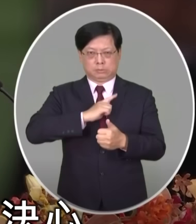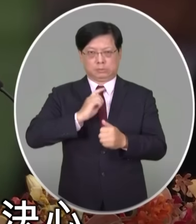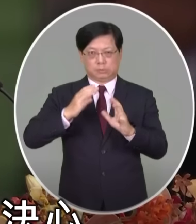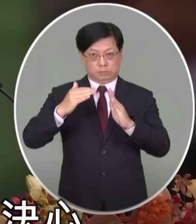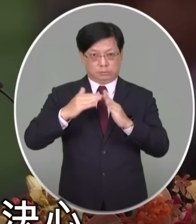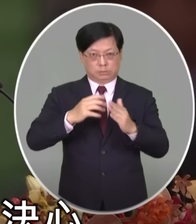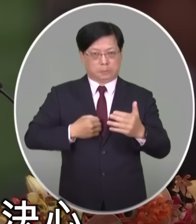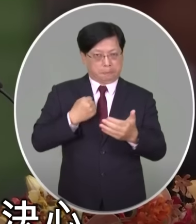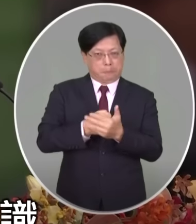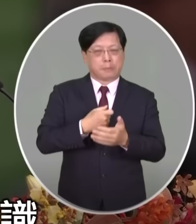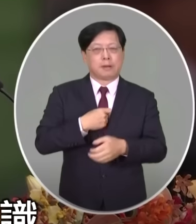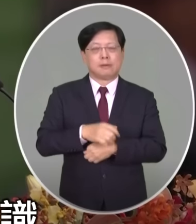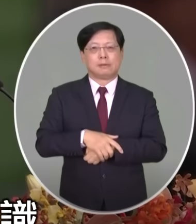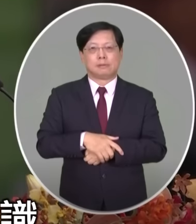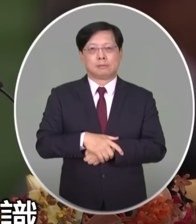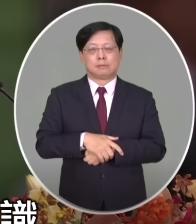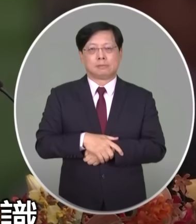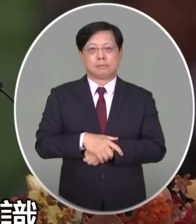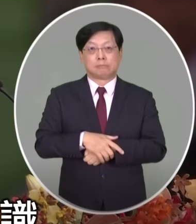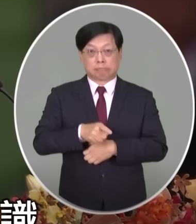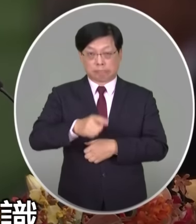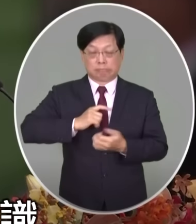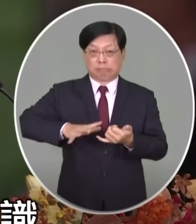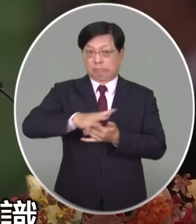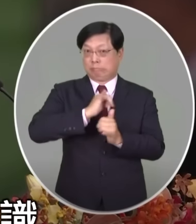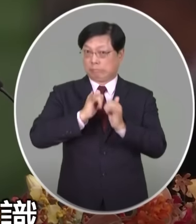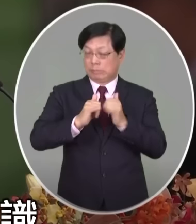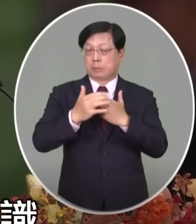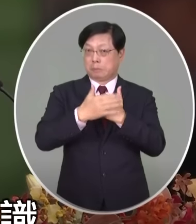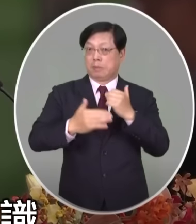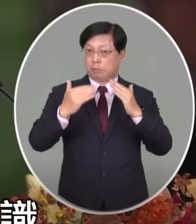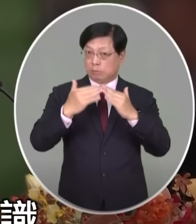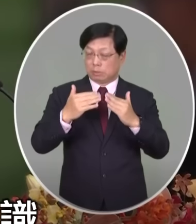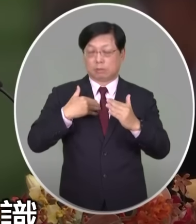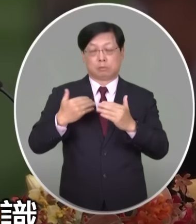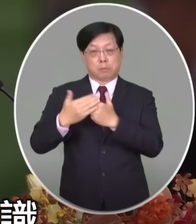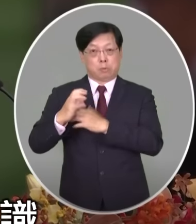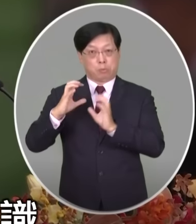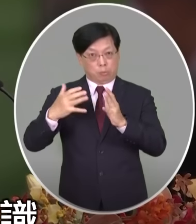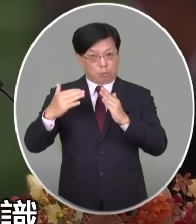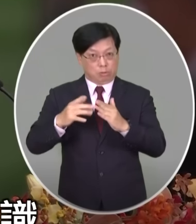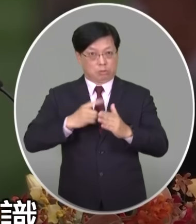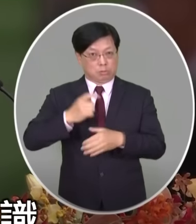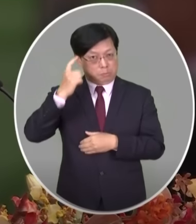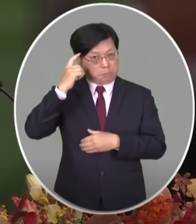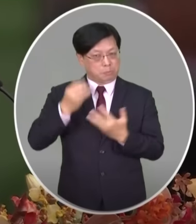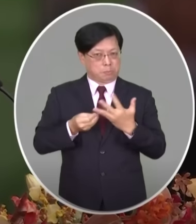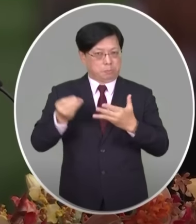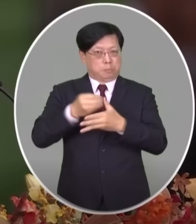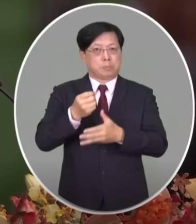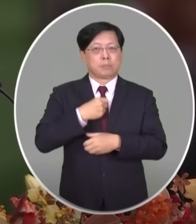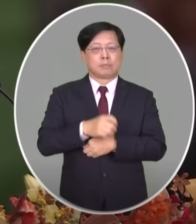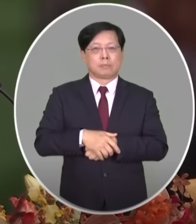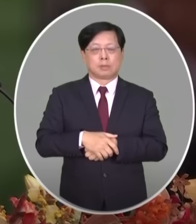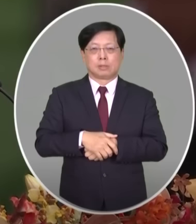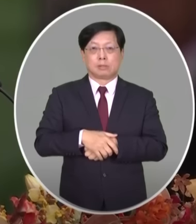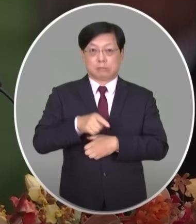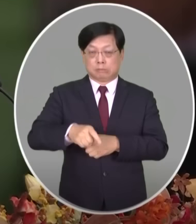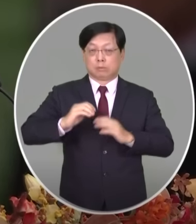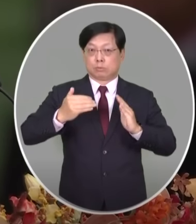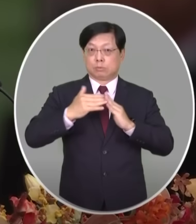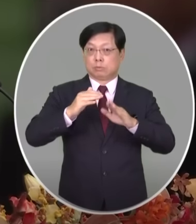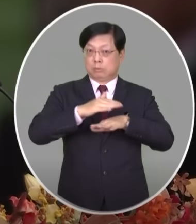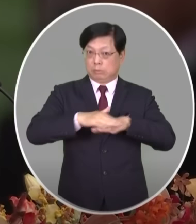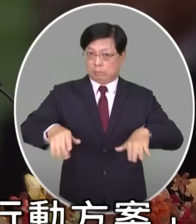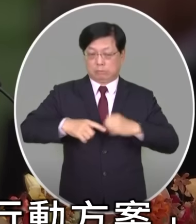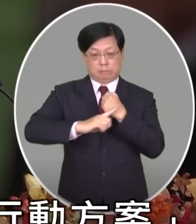心， 提升全民保家卫国的意识，健全国安法